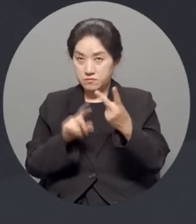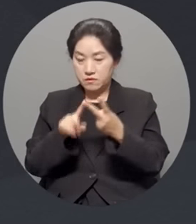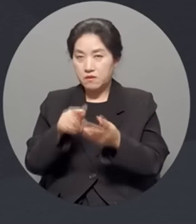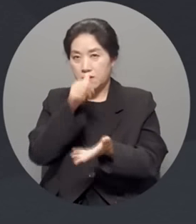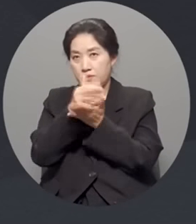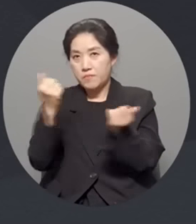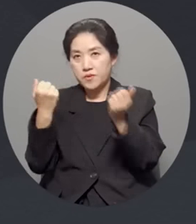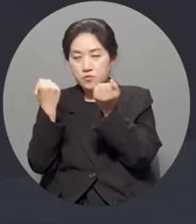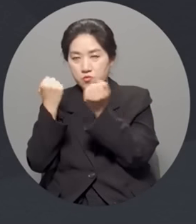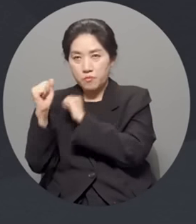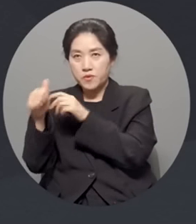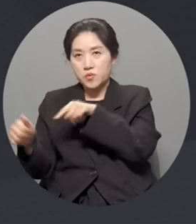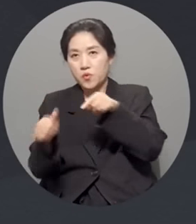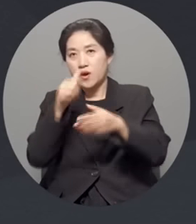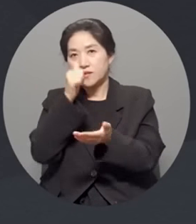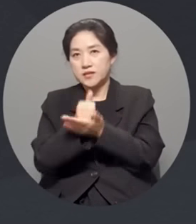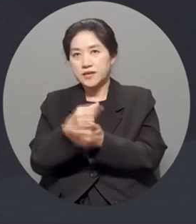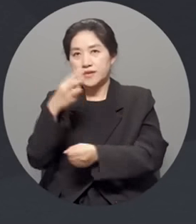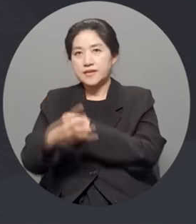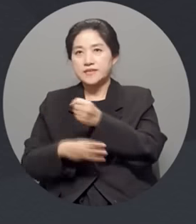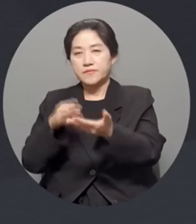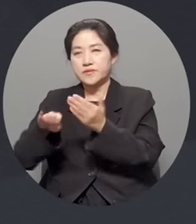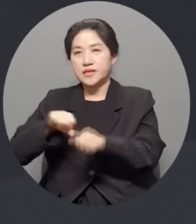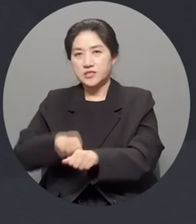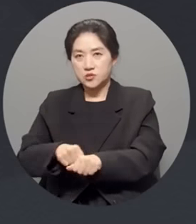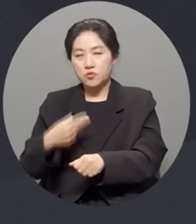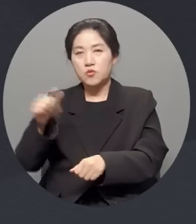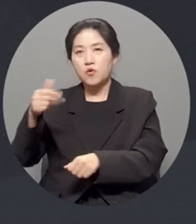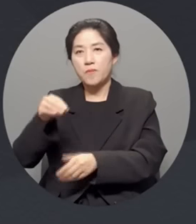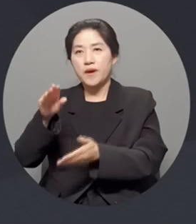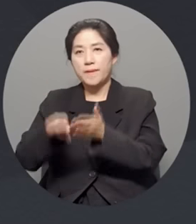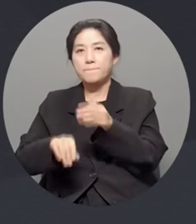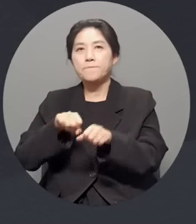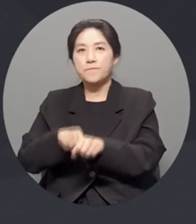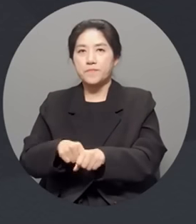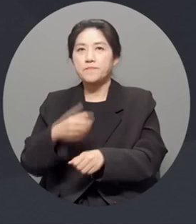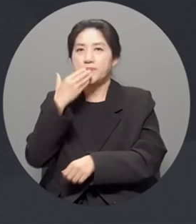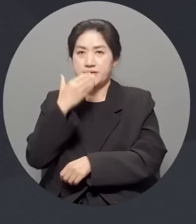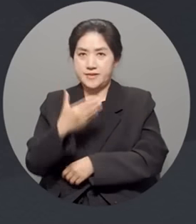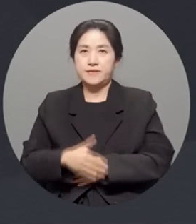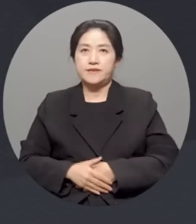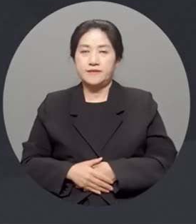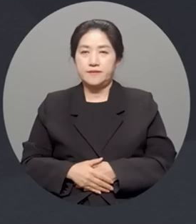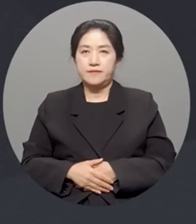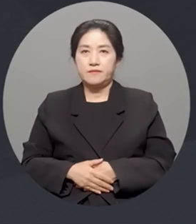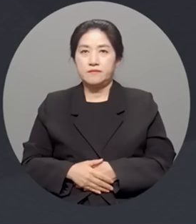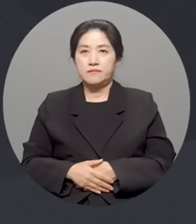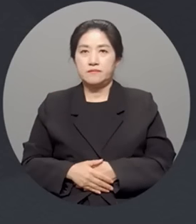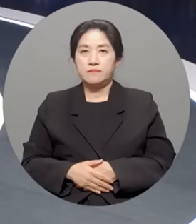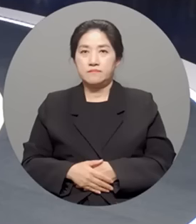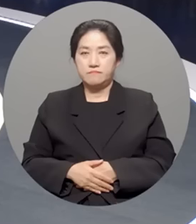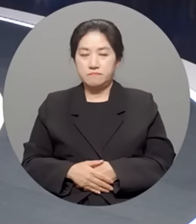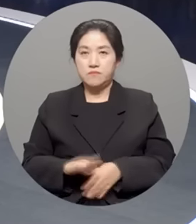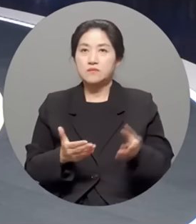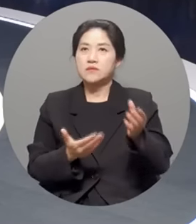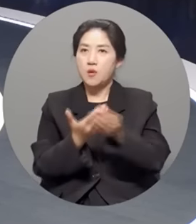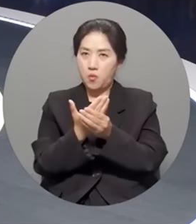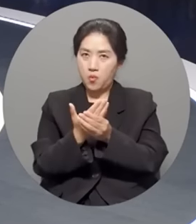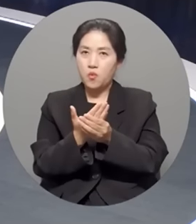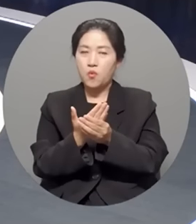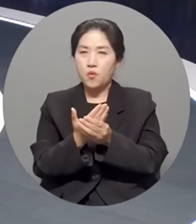범인도피 교사죄 3년 이하 징역 또는 500만 원 이하 벌금에 처할 수 있습니다네 이번